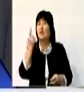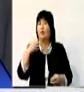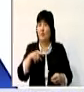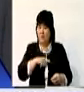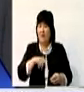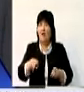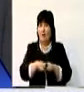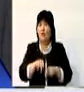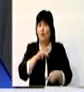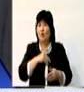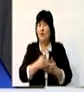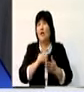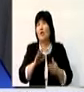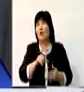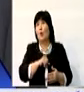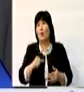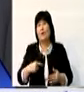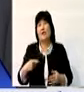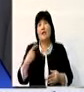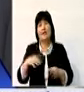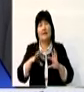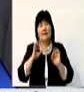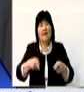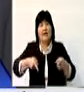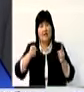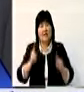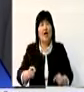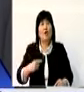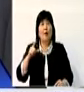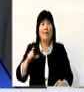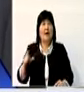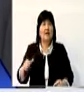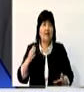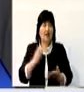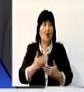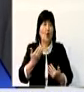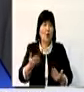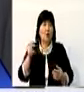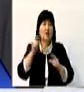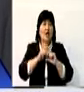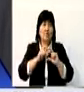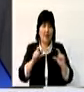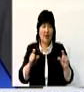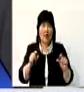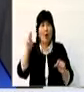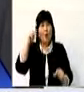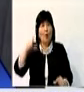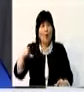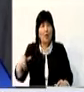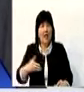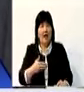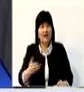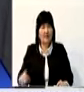жұмыс істегенбіз. Тек өзінің ісінің шынай маманы ретінде және осы мектептің